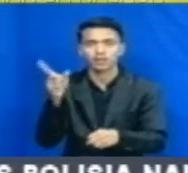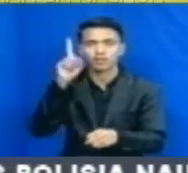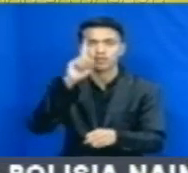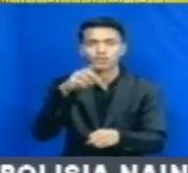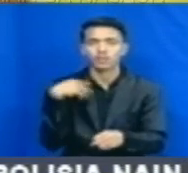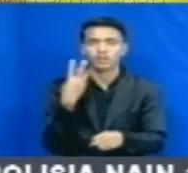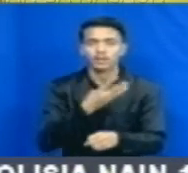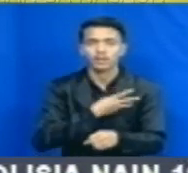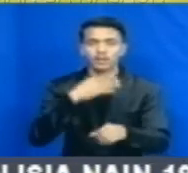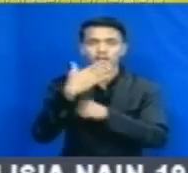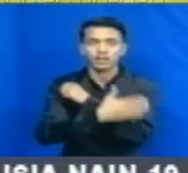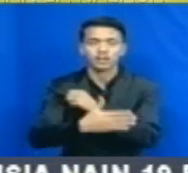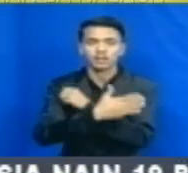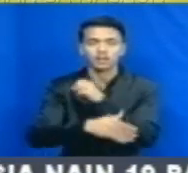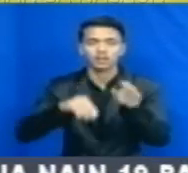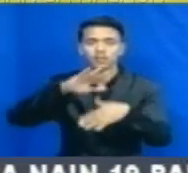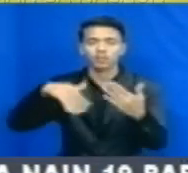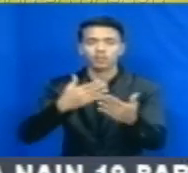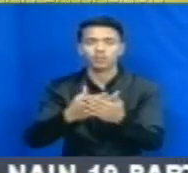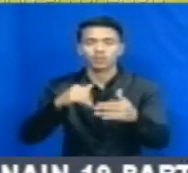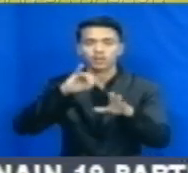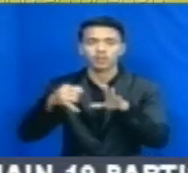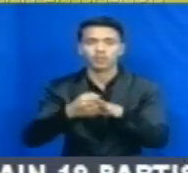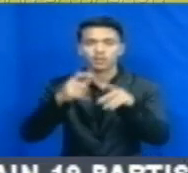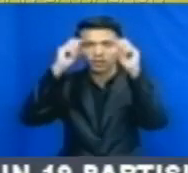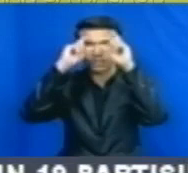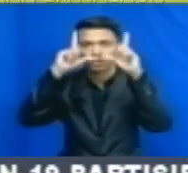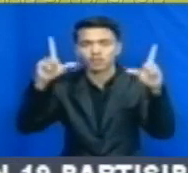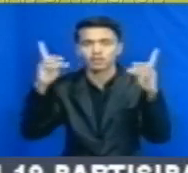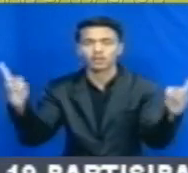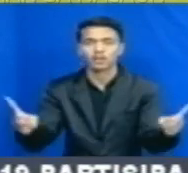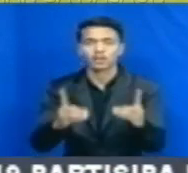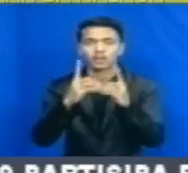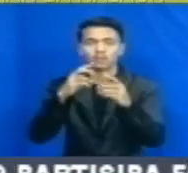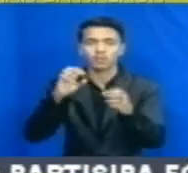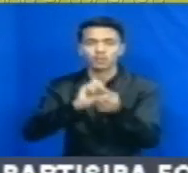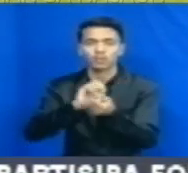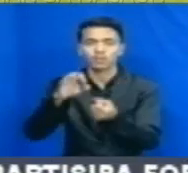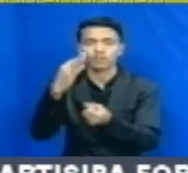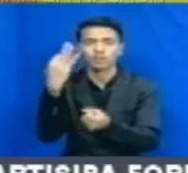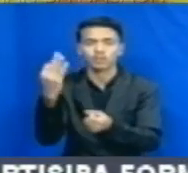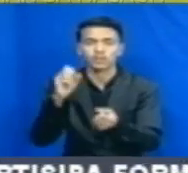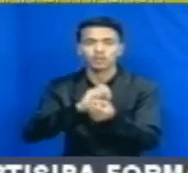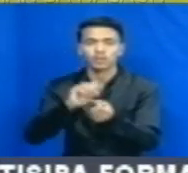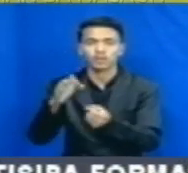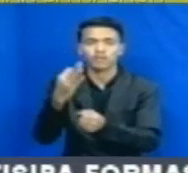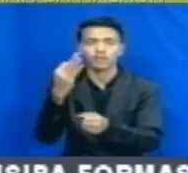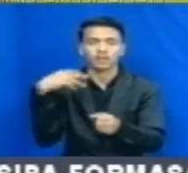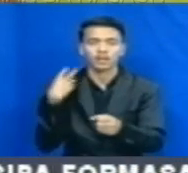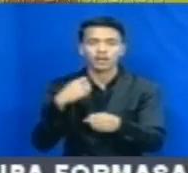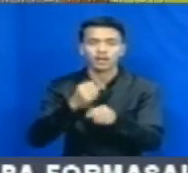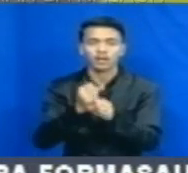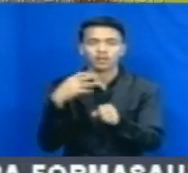2020-21 ita ni nasang mundo toma ki incluita sofre pandemia COVID. COVID halu ita la bele la